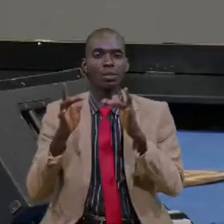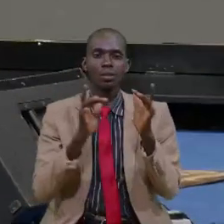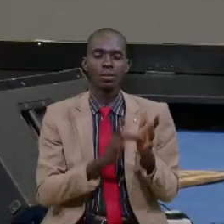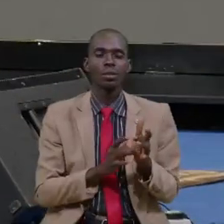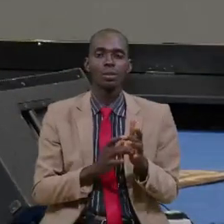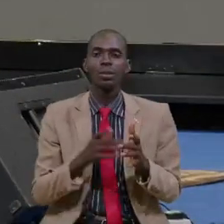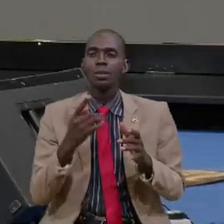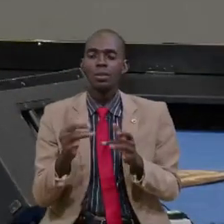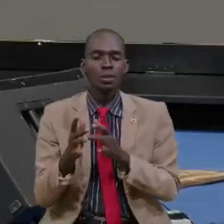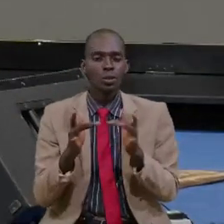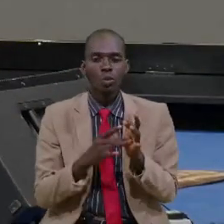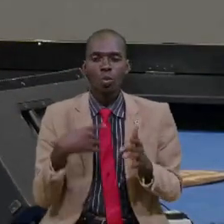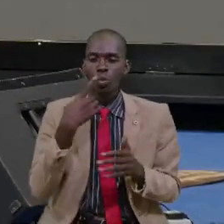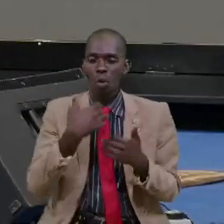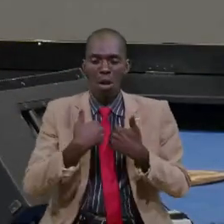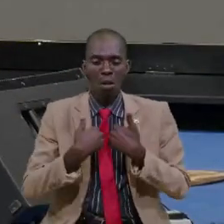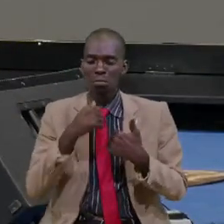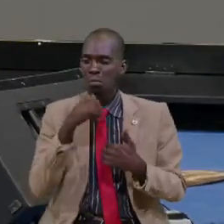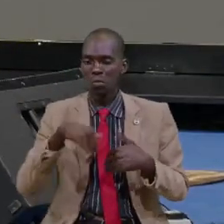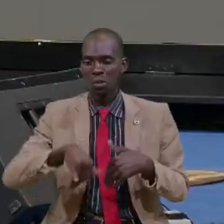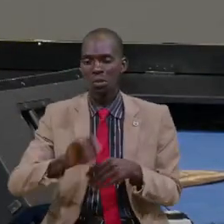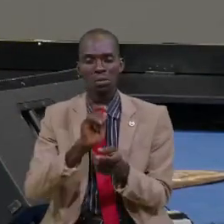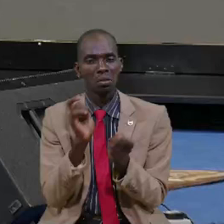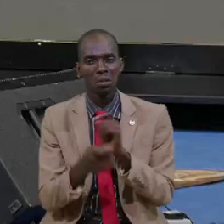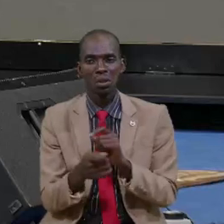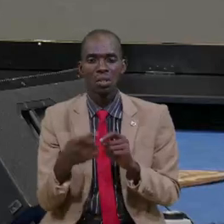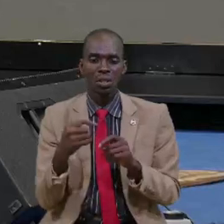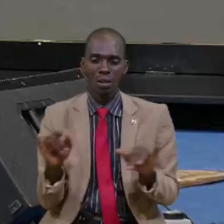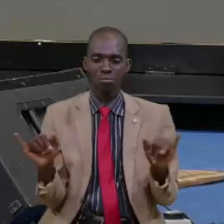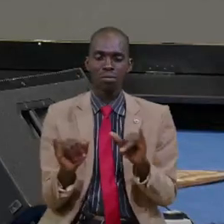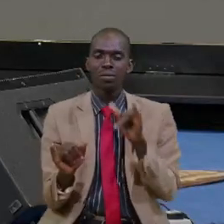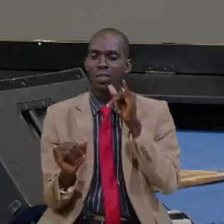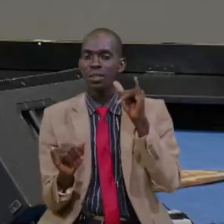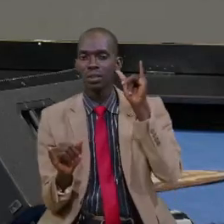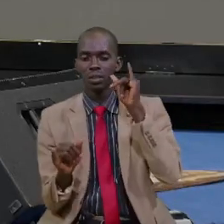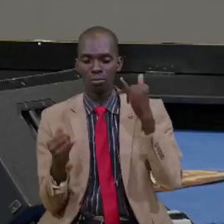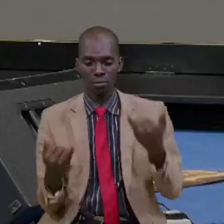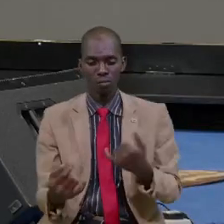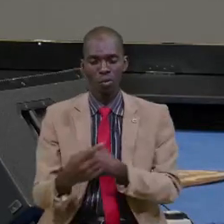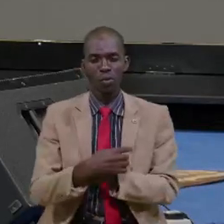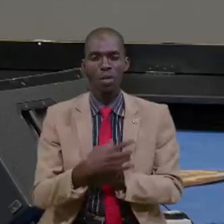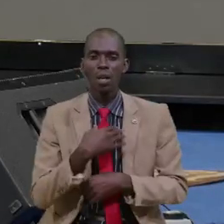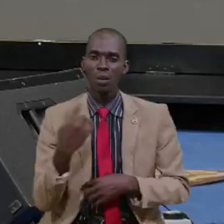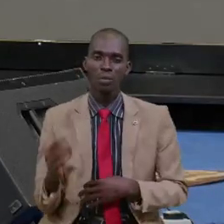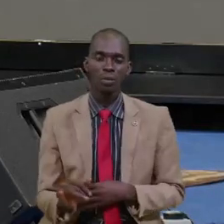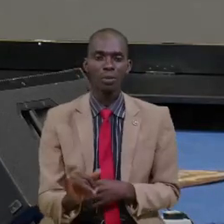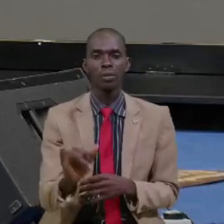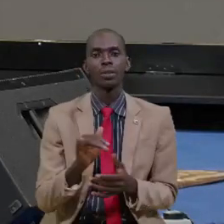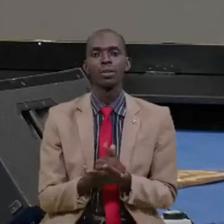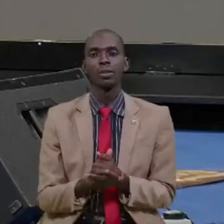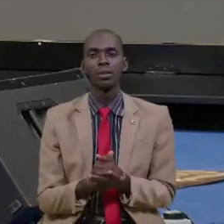a oint Jésus, Jésus-Christ qui n'a pas changé, le même hier, aujourd'hui